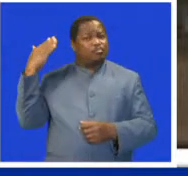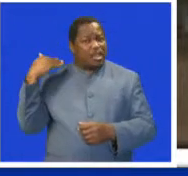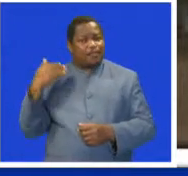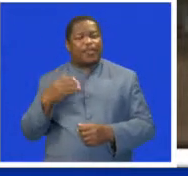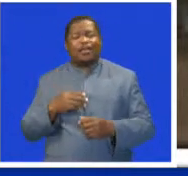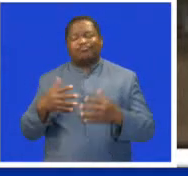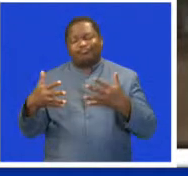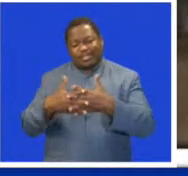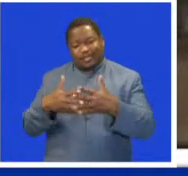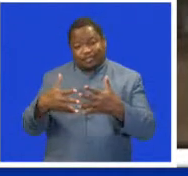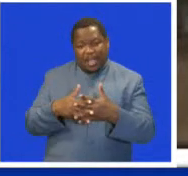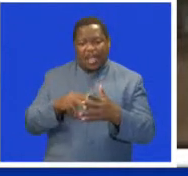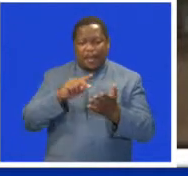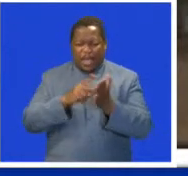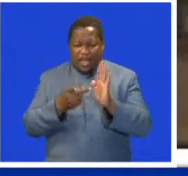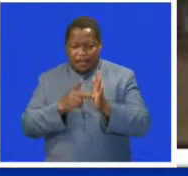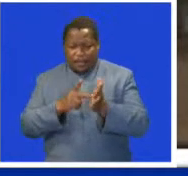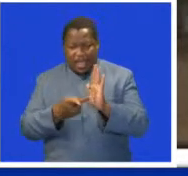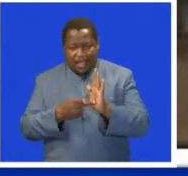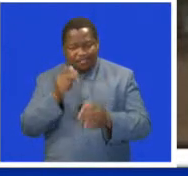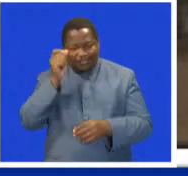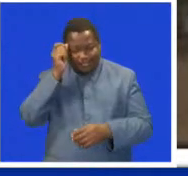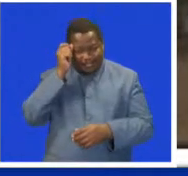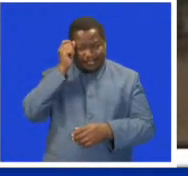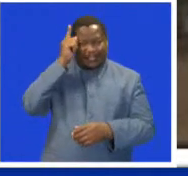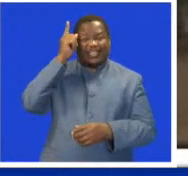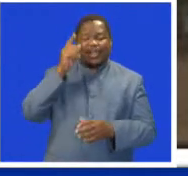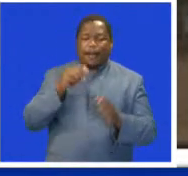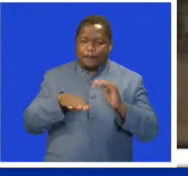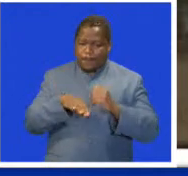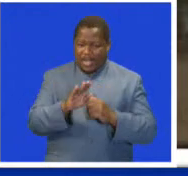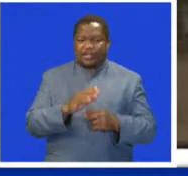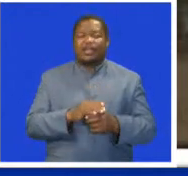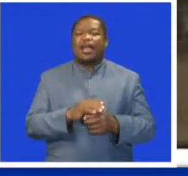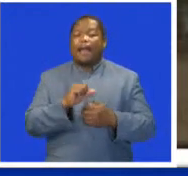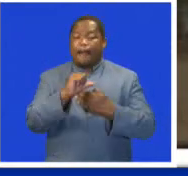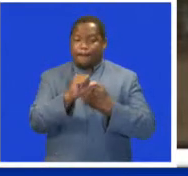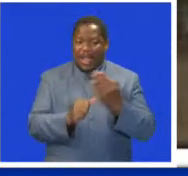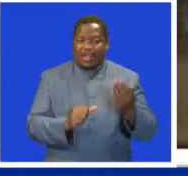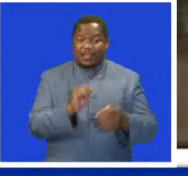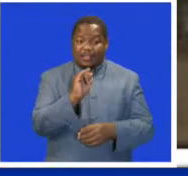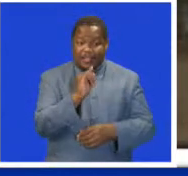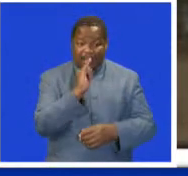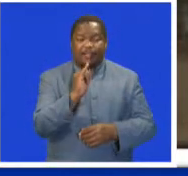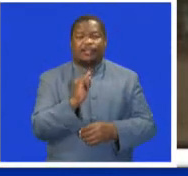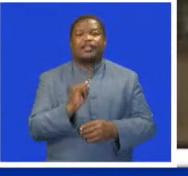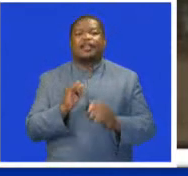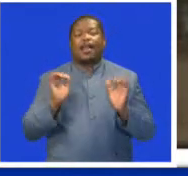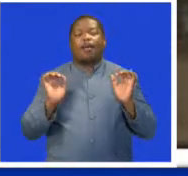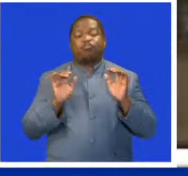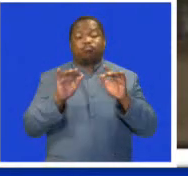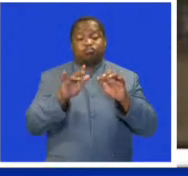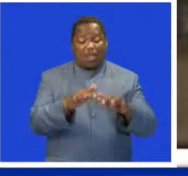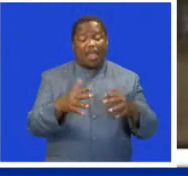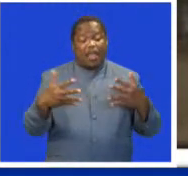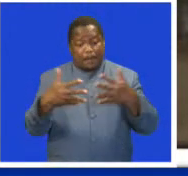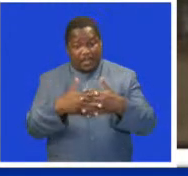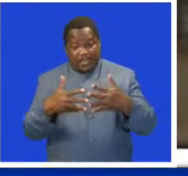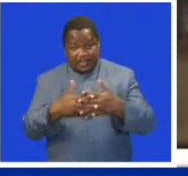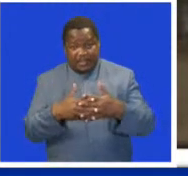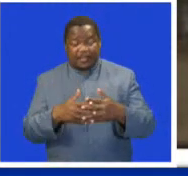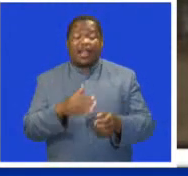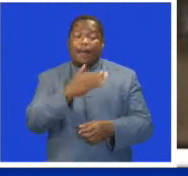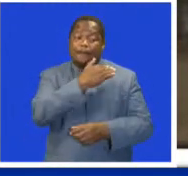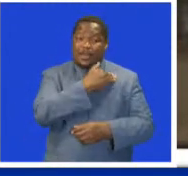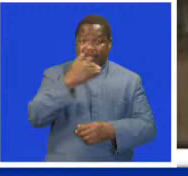bahlala babukusana babona ukuthi kungcono ukuthi mhlambe kanye ngenyanga letindvuna noma ke lama officials